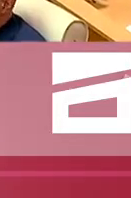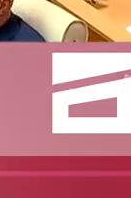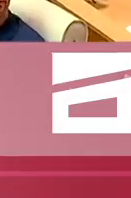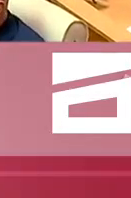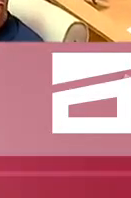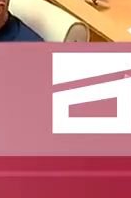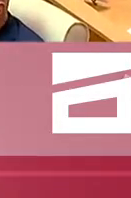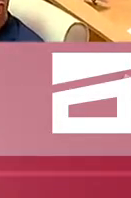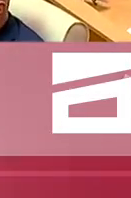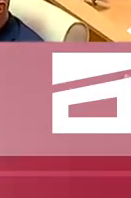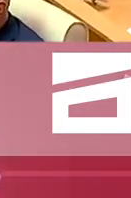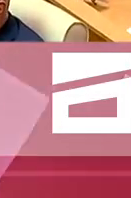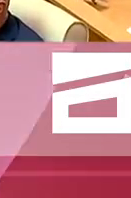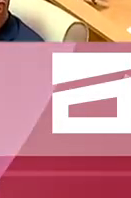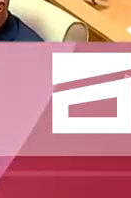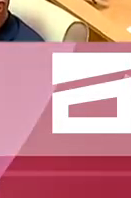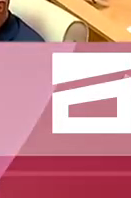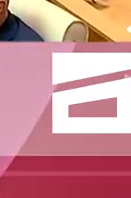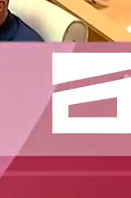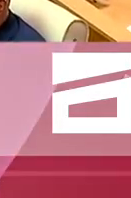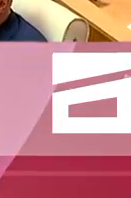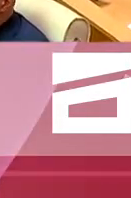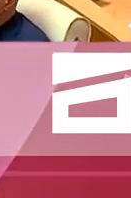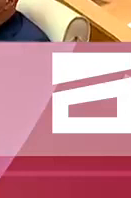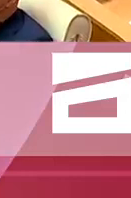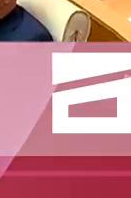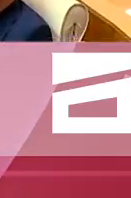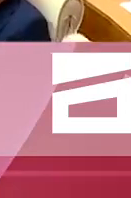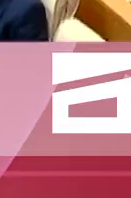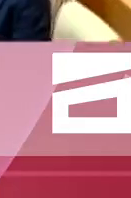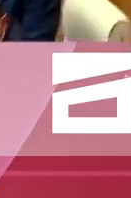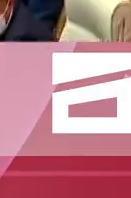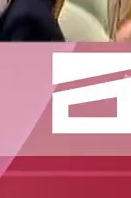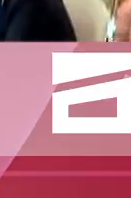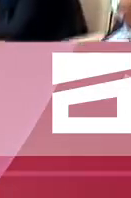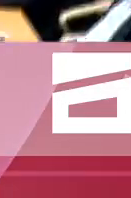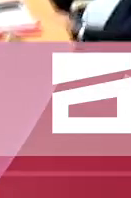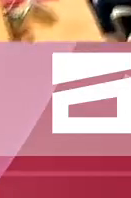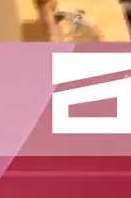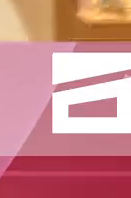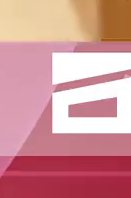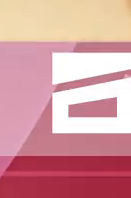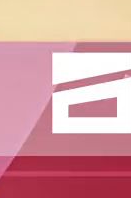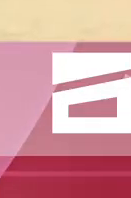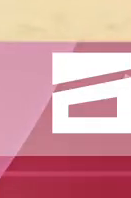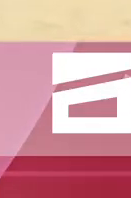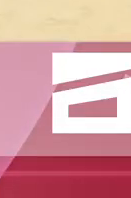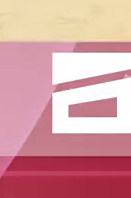არ გაკადრებ. არ გთვლით, არ გთვლით იმ ადამიანებად, რომელსაც პასუხი უნდა